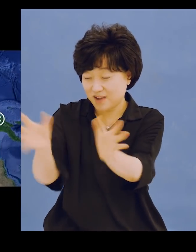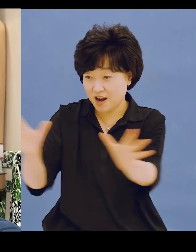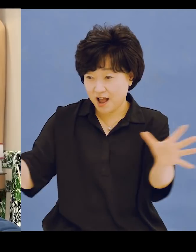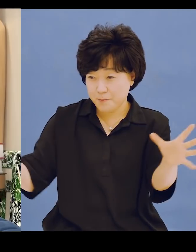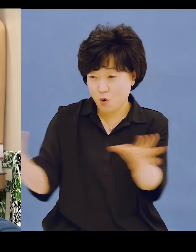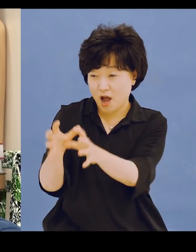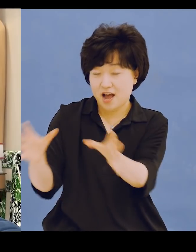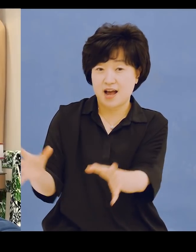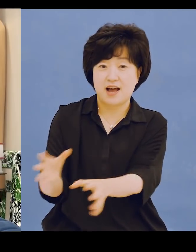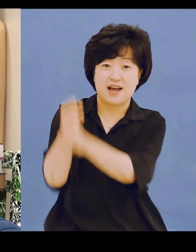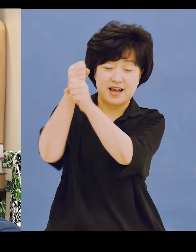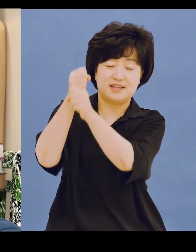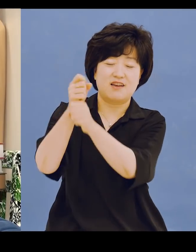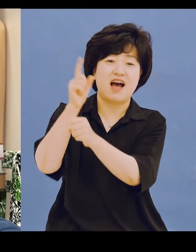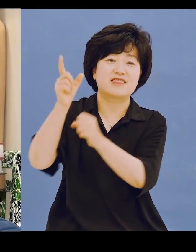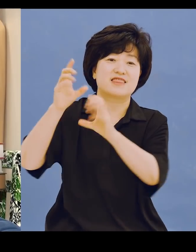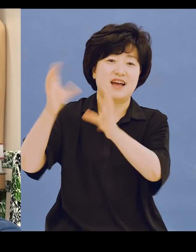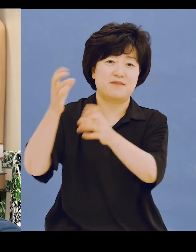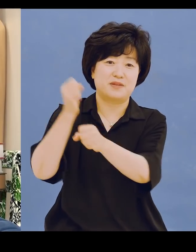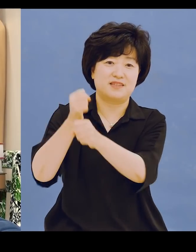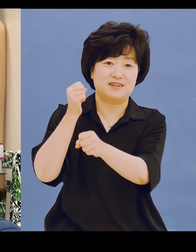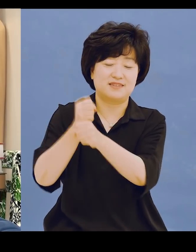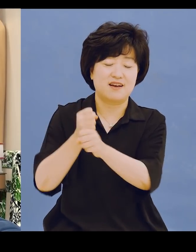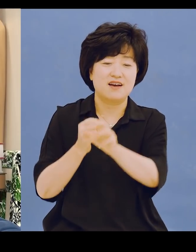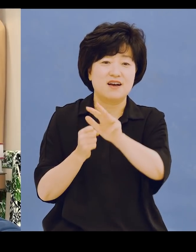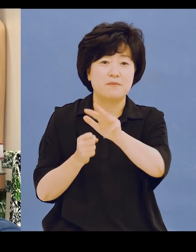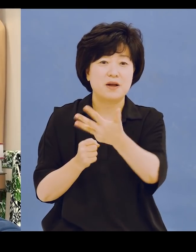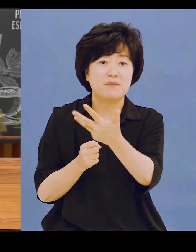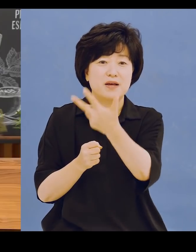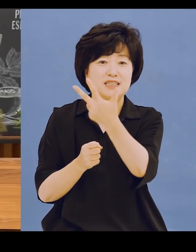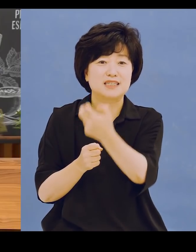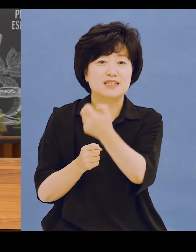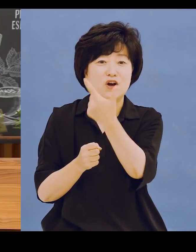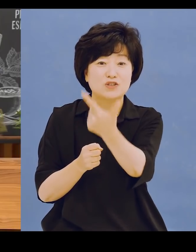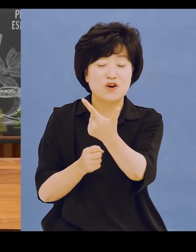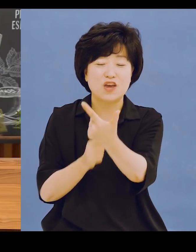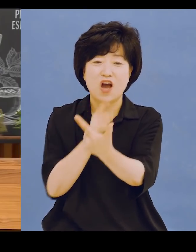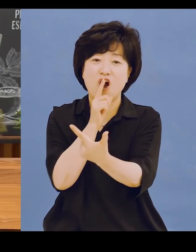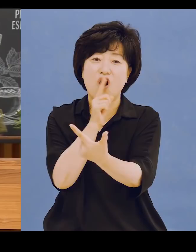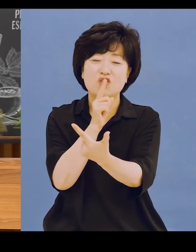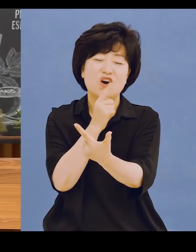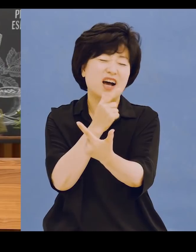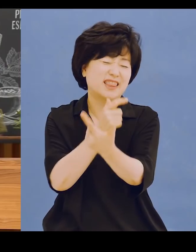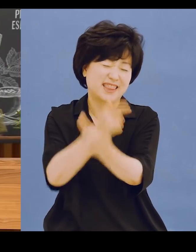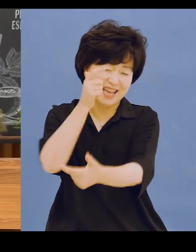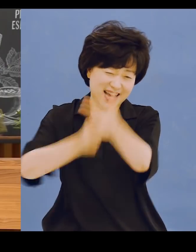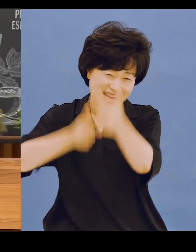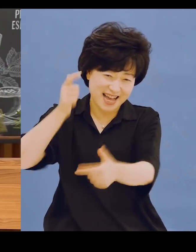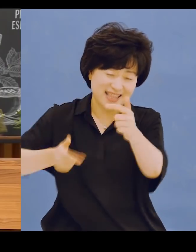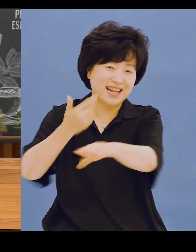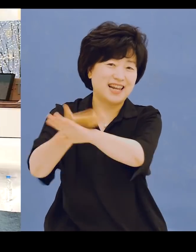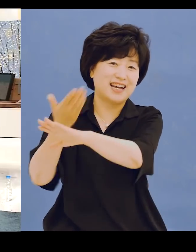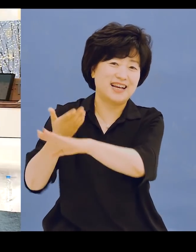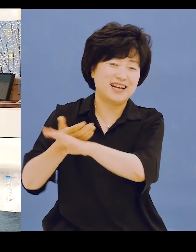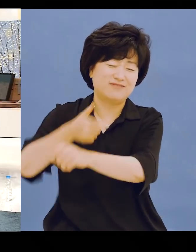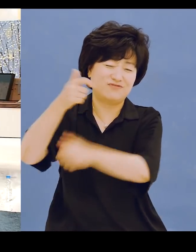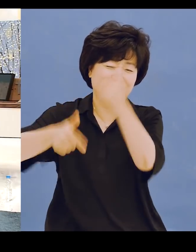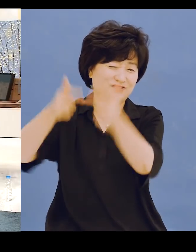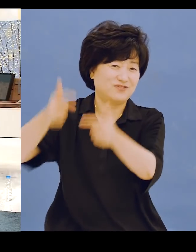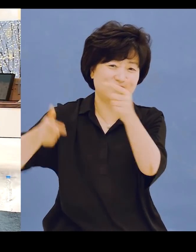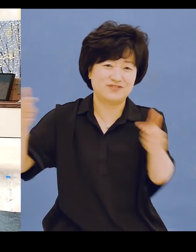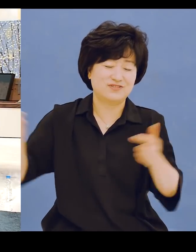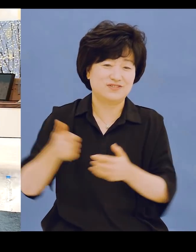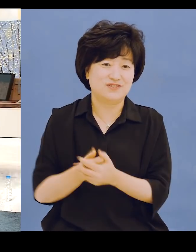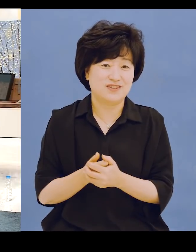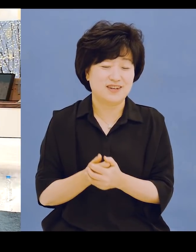말은 뭐냐면 876개 다른 언어를 사용한다는 겁니다. 말이 다 달라요. 사투리가 아니고요. 언어 자체가요.